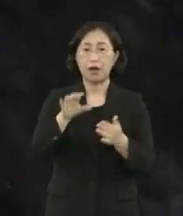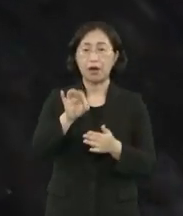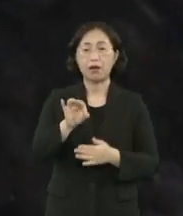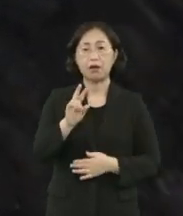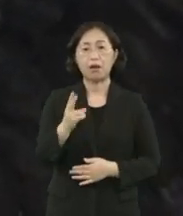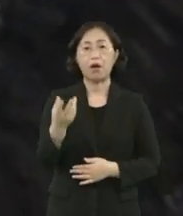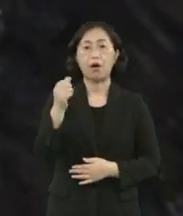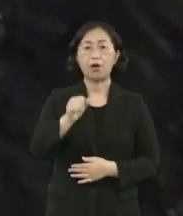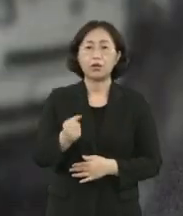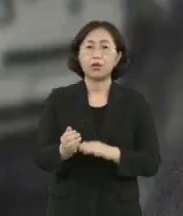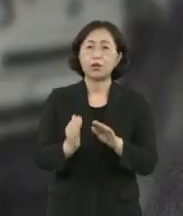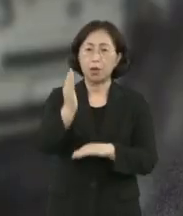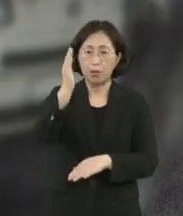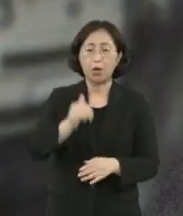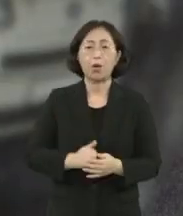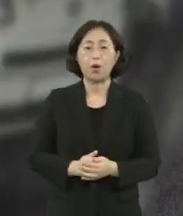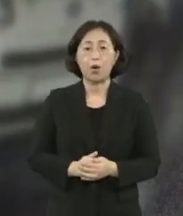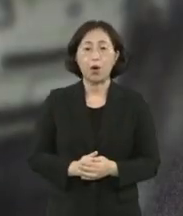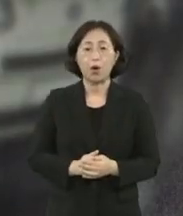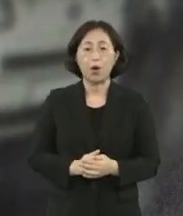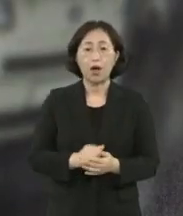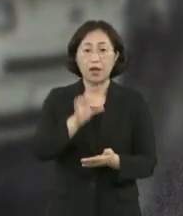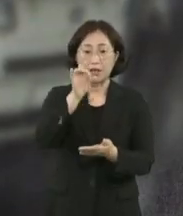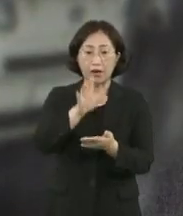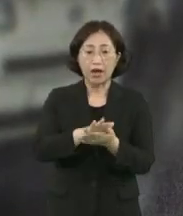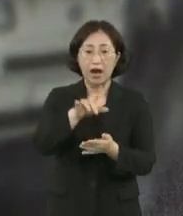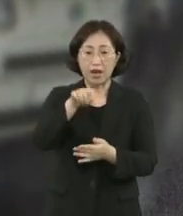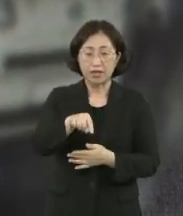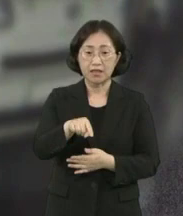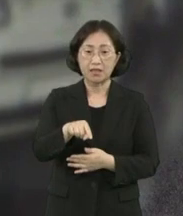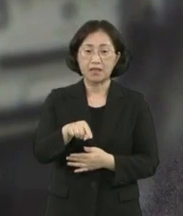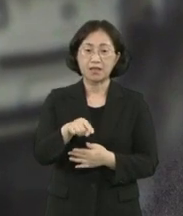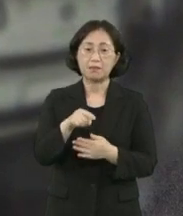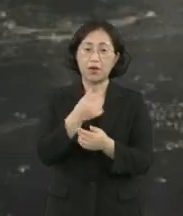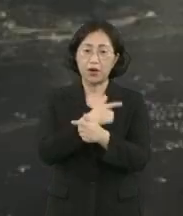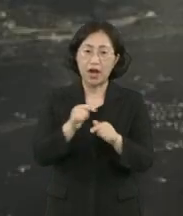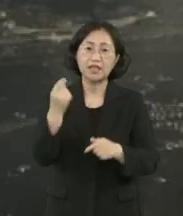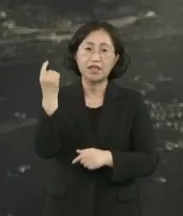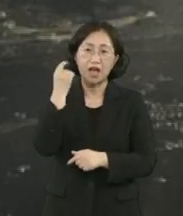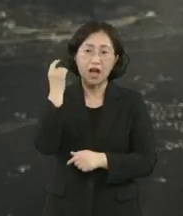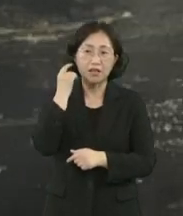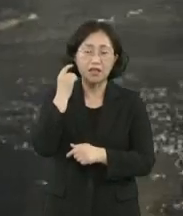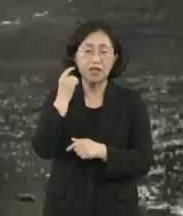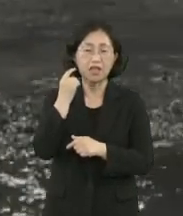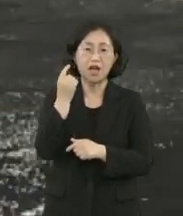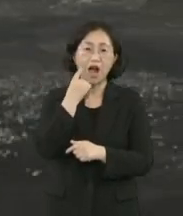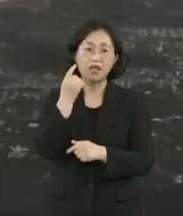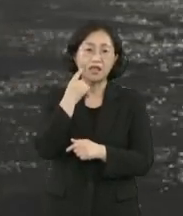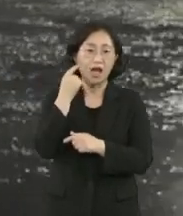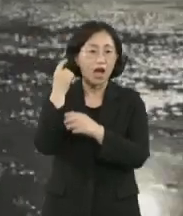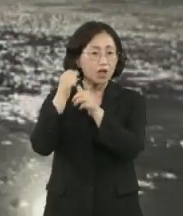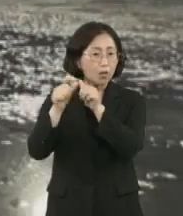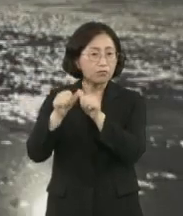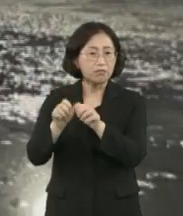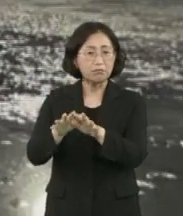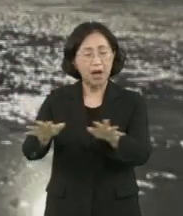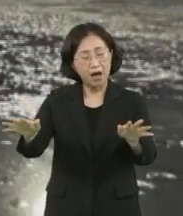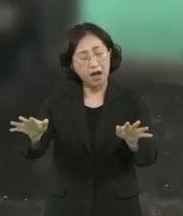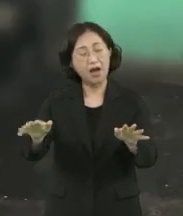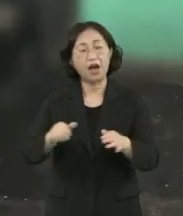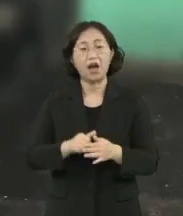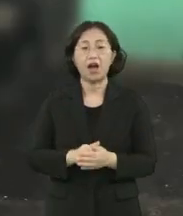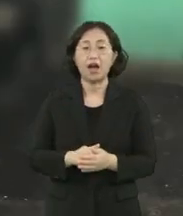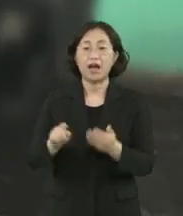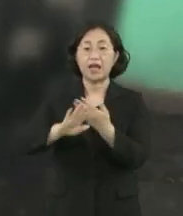가운데 이 지역을 천안의 강남으로 규정하거나 보상 문제 등과 관련해 억측과 헛소문이 난무해 입주민들은